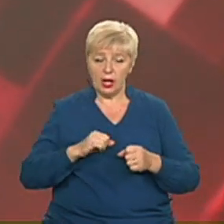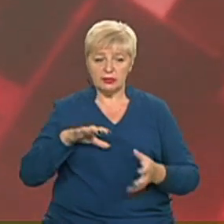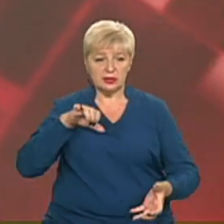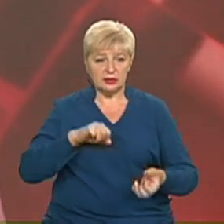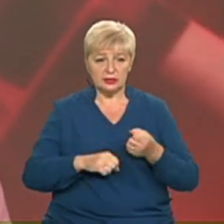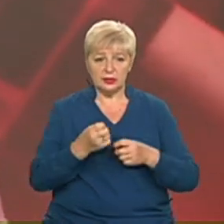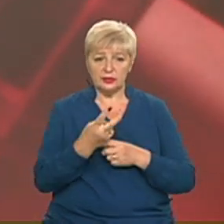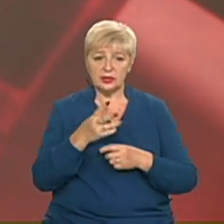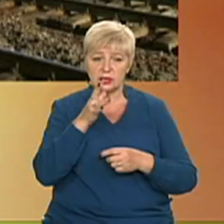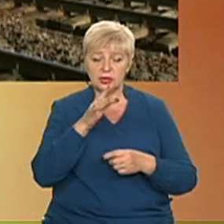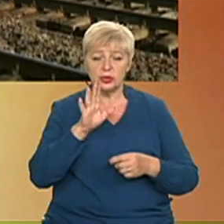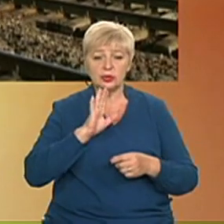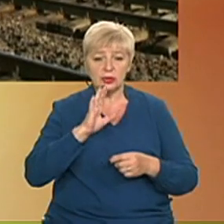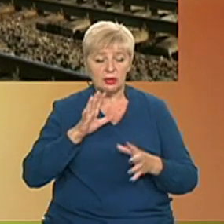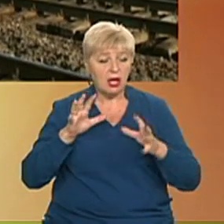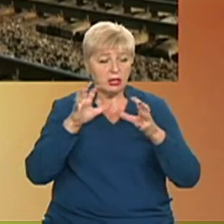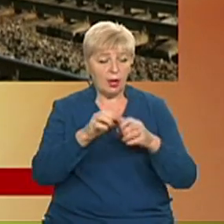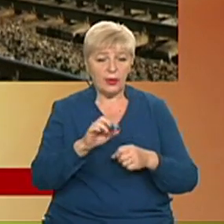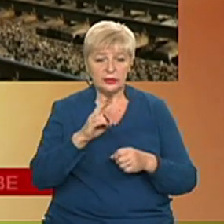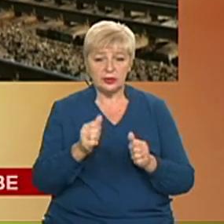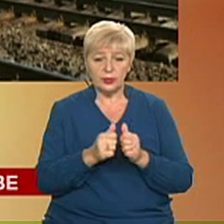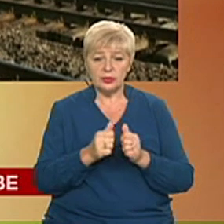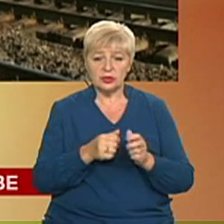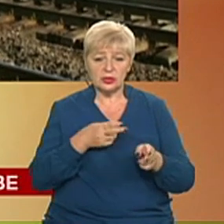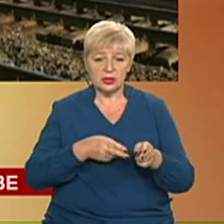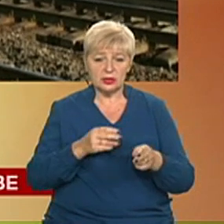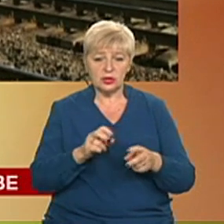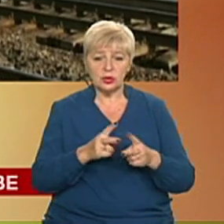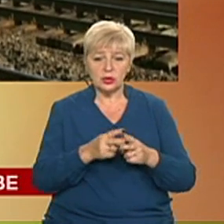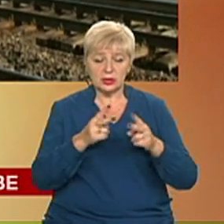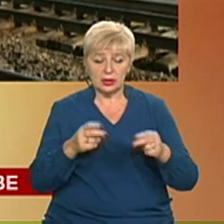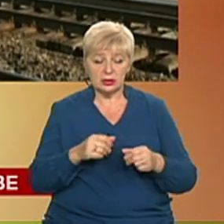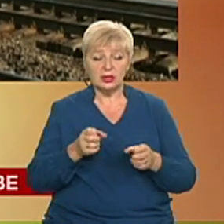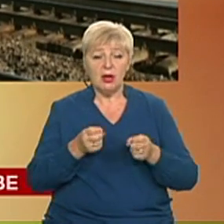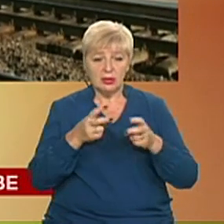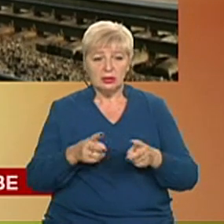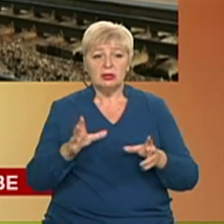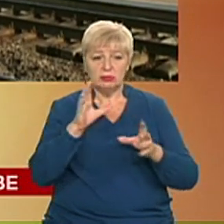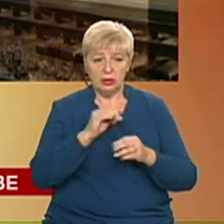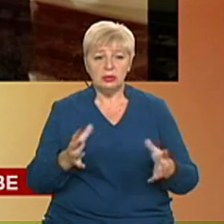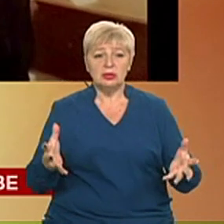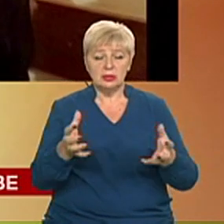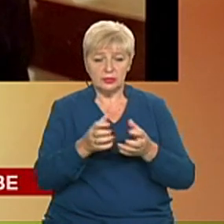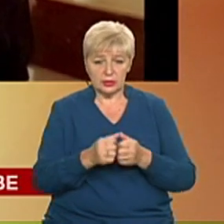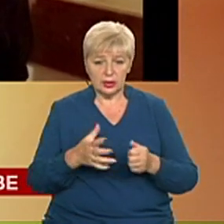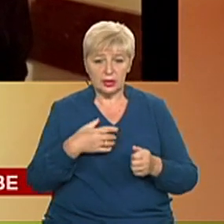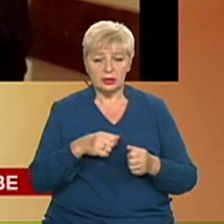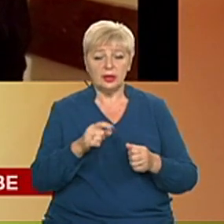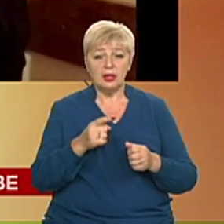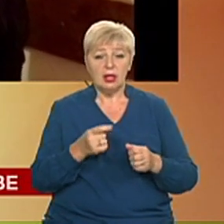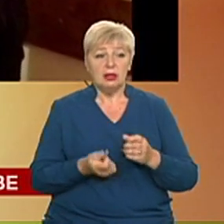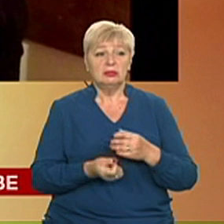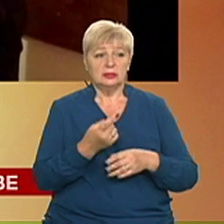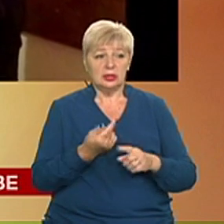12-річну дівчинку. Він напав на дитину поблизу залізничної станції. Зловмисника вдалося затримати завдяки опису постраждалої. Виявилось,